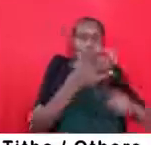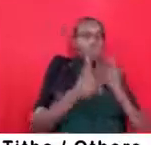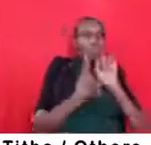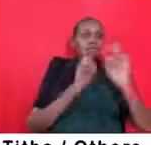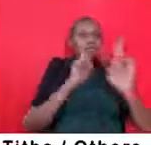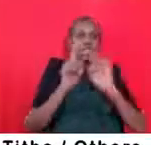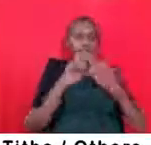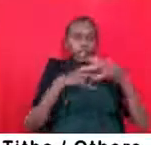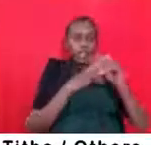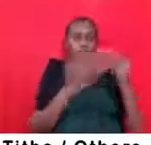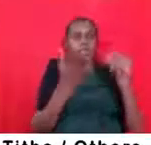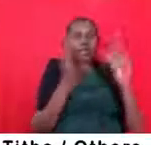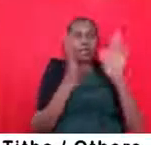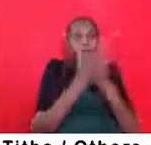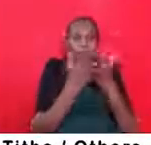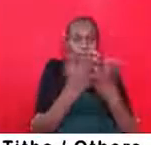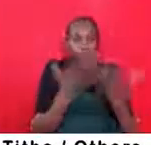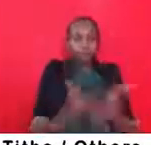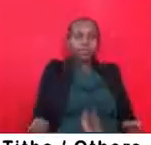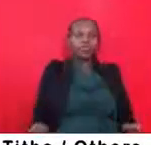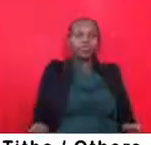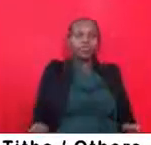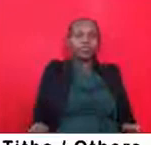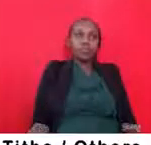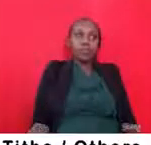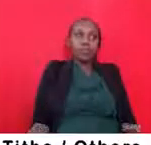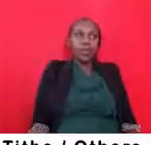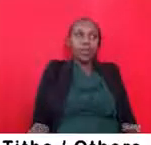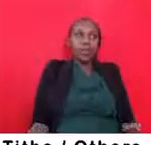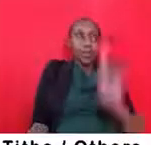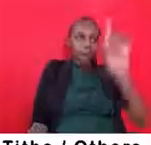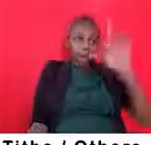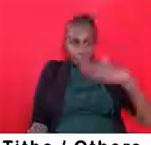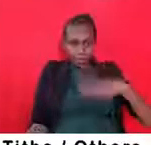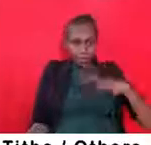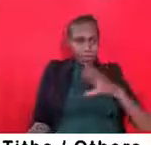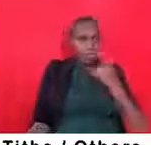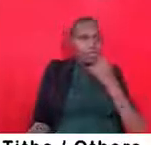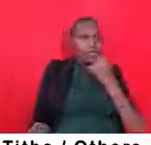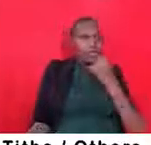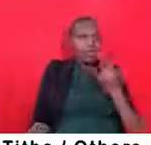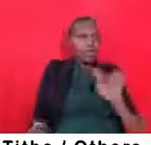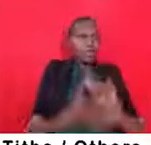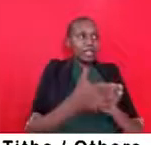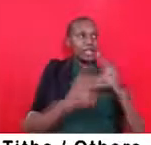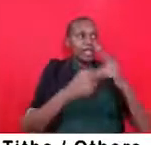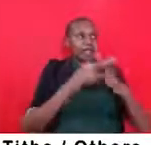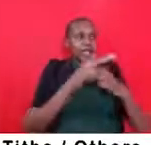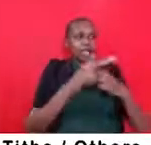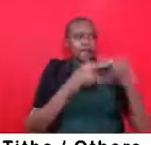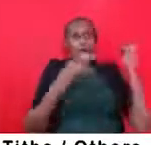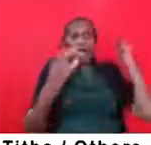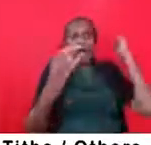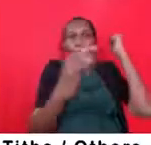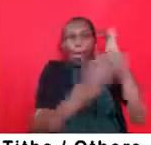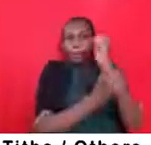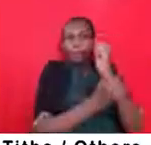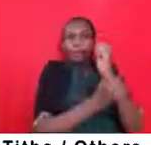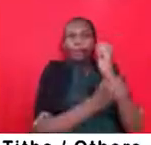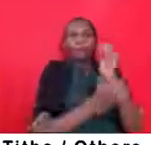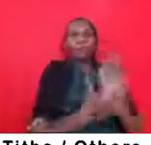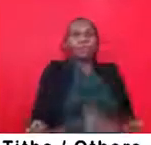yamesemwa katika neno la Bwana. Na kuna mtu mmoja ambaye alikuwa anaitwa Abraham. Alikuwa anaitwa